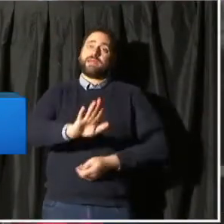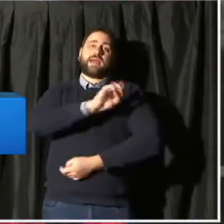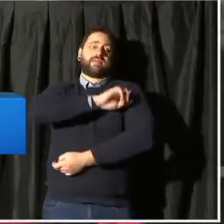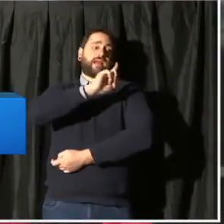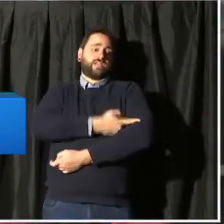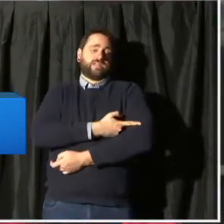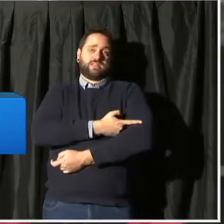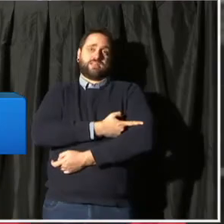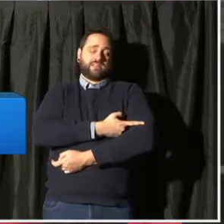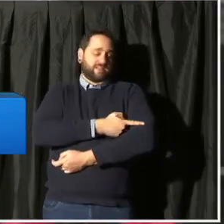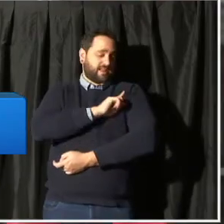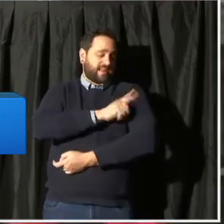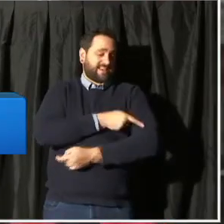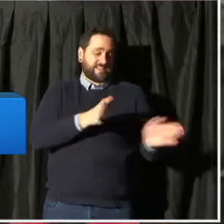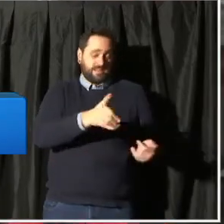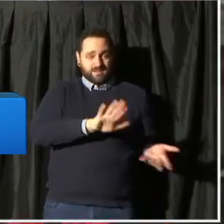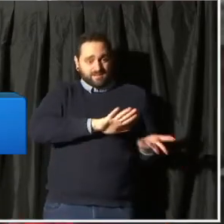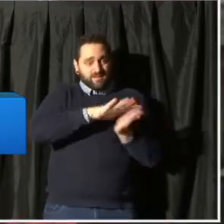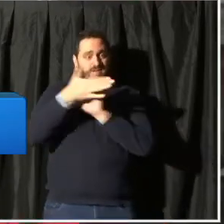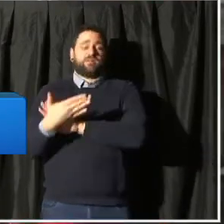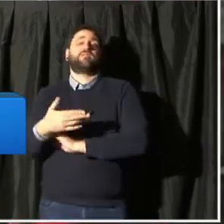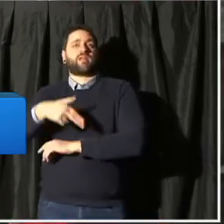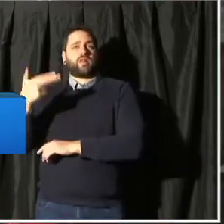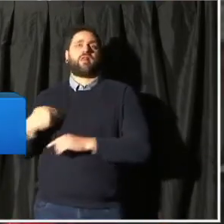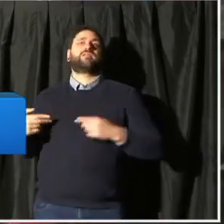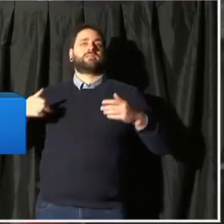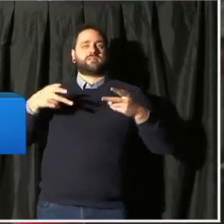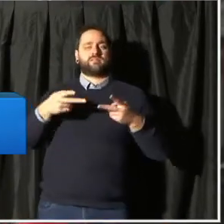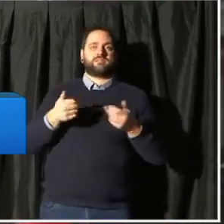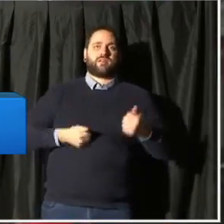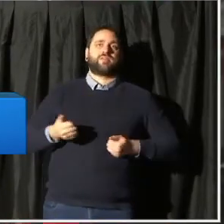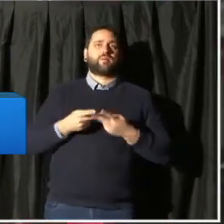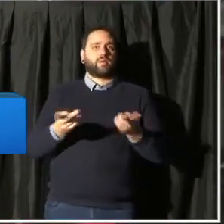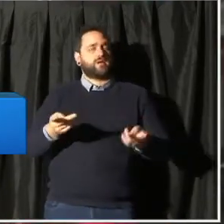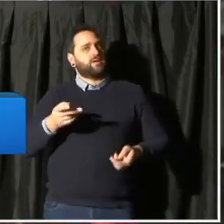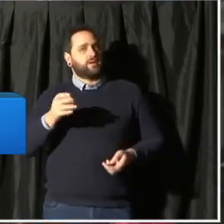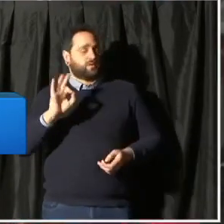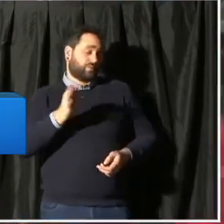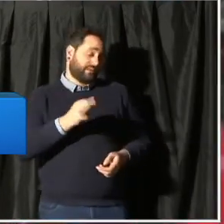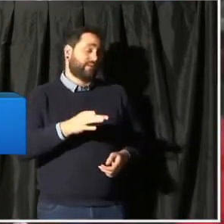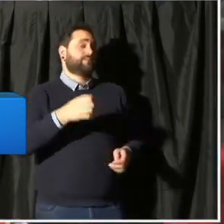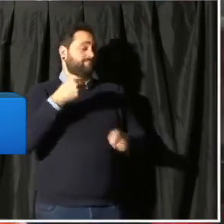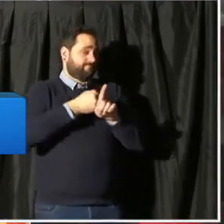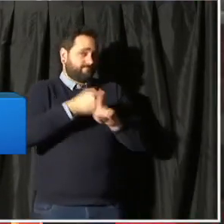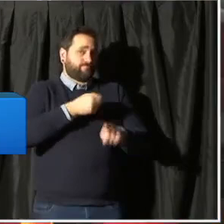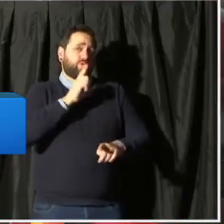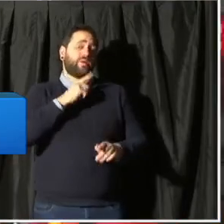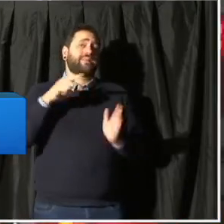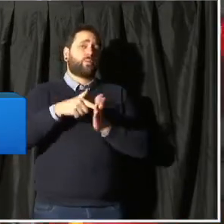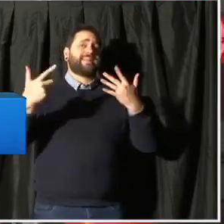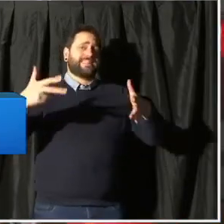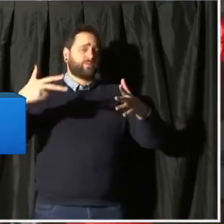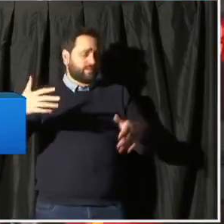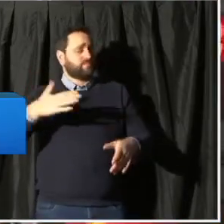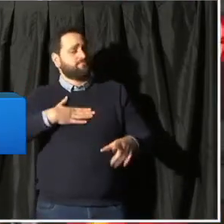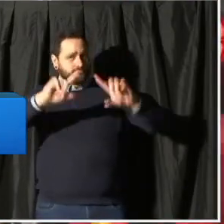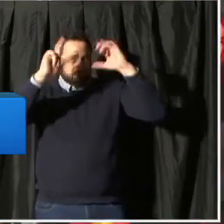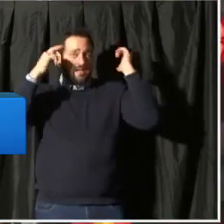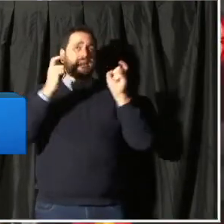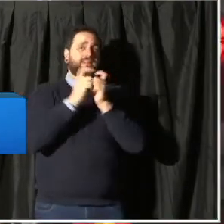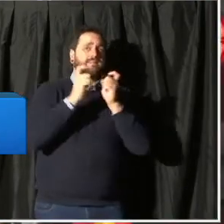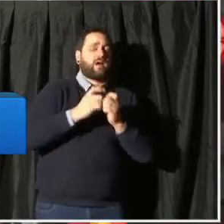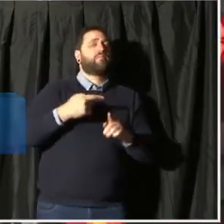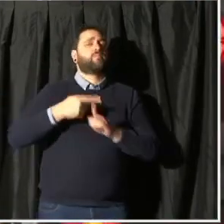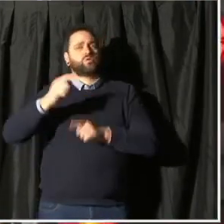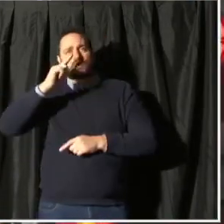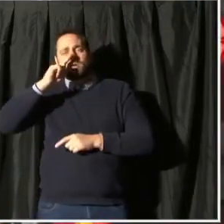la souveraineté est content et c'est toute la lutte commune depuis 2018 avec les électriciens et les gaziers contre